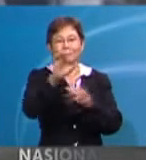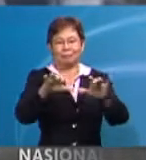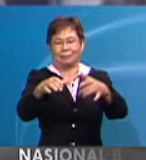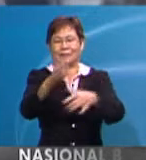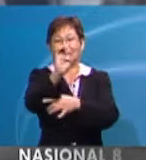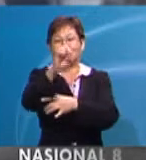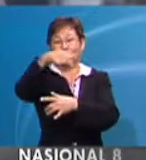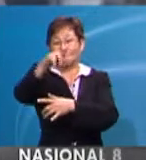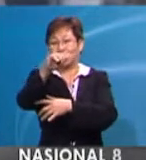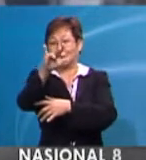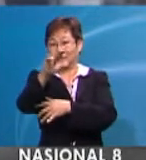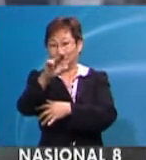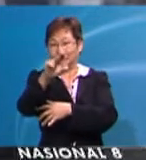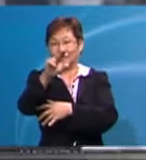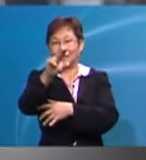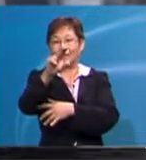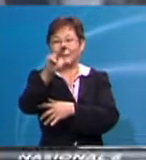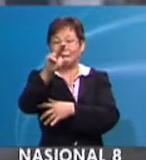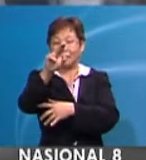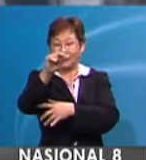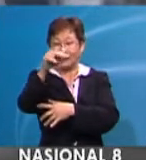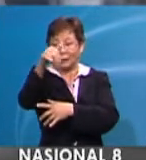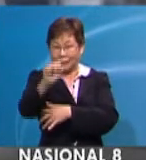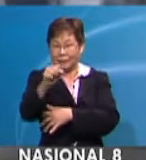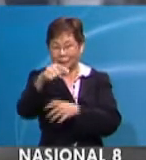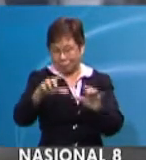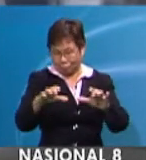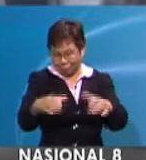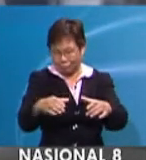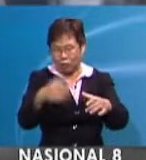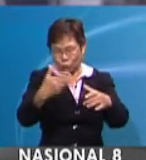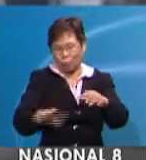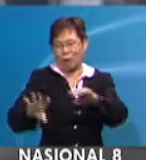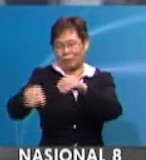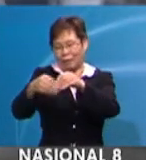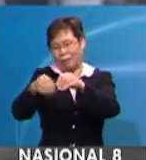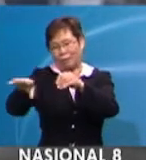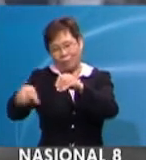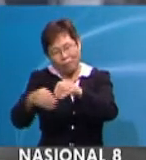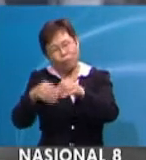Equinas telah berjaya memberi menambah